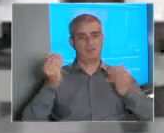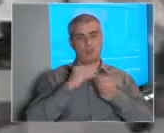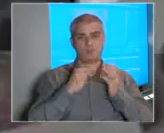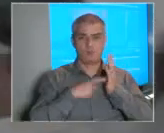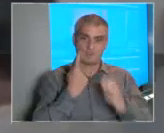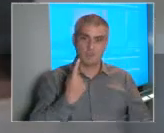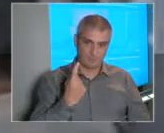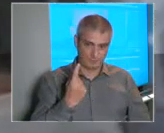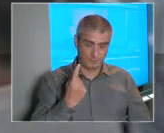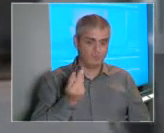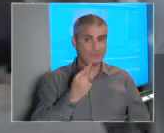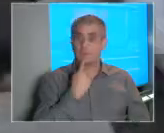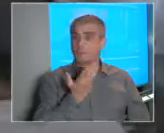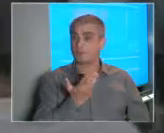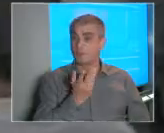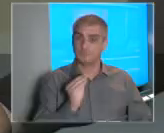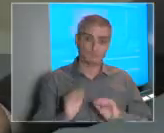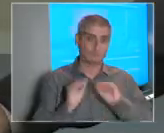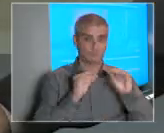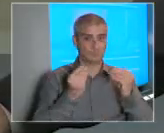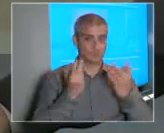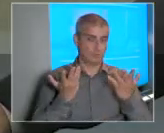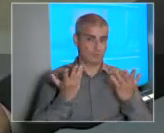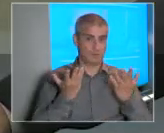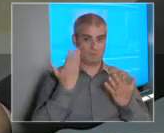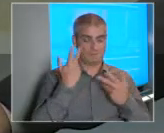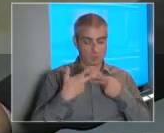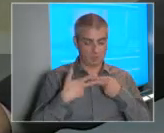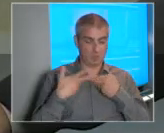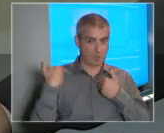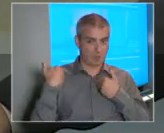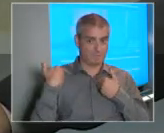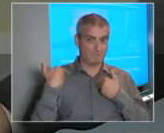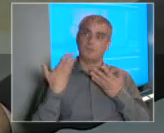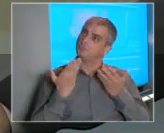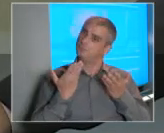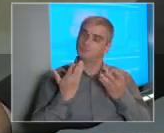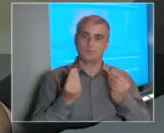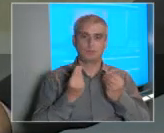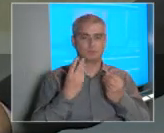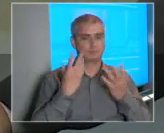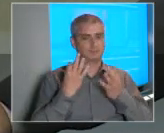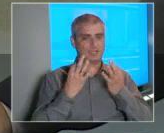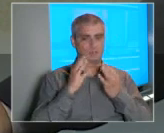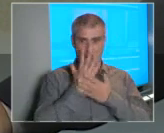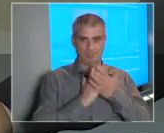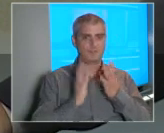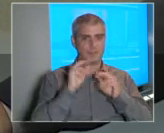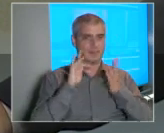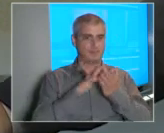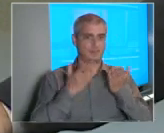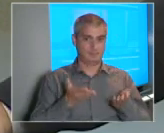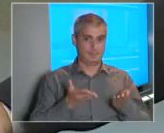אחת. ומה אתם אומרים? נקפוץ קצת למשהו מהעבר היותר קרוב? או, הנה משהו עם שחקנים שחלקם עדיין